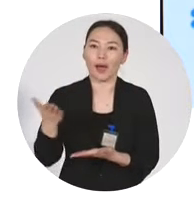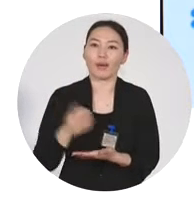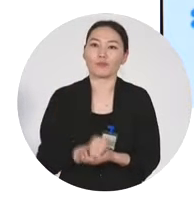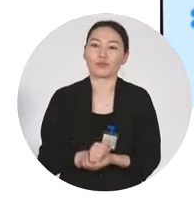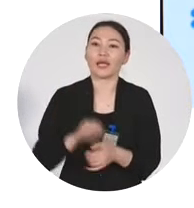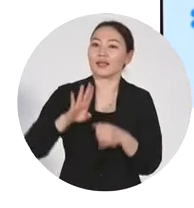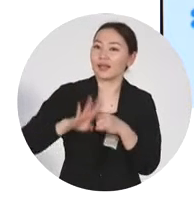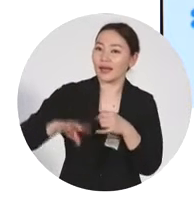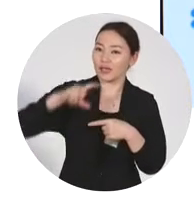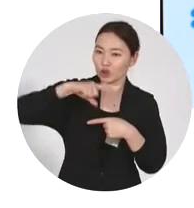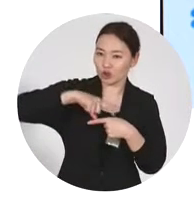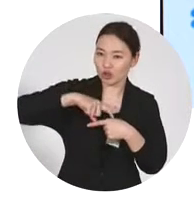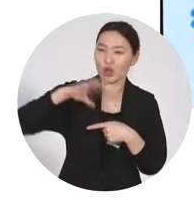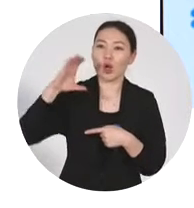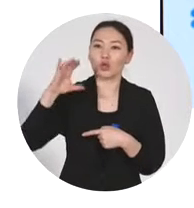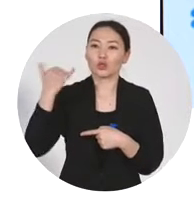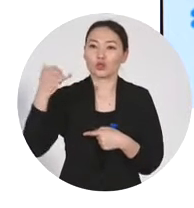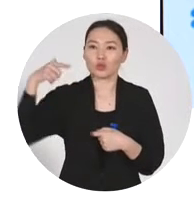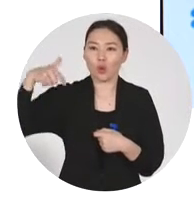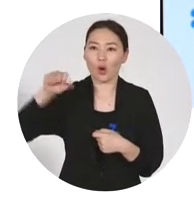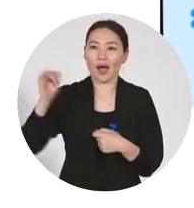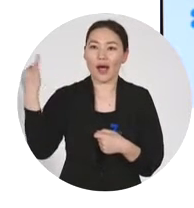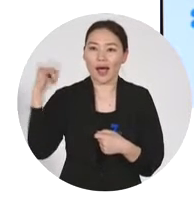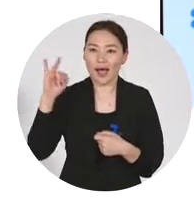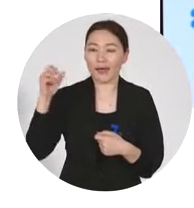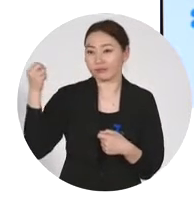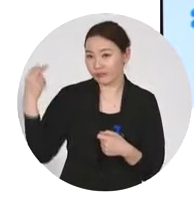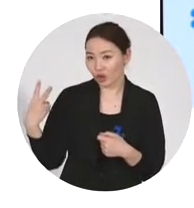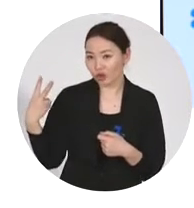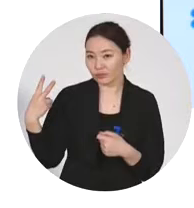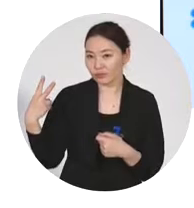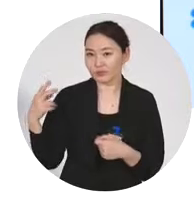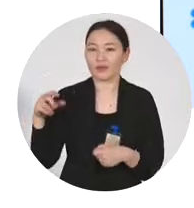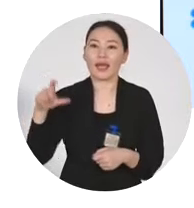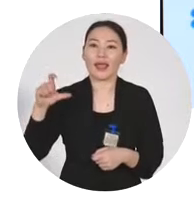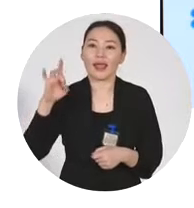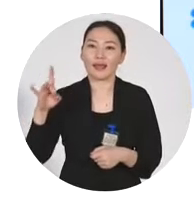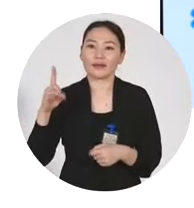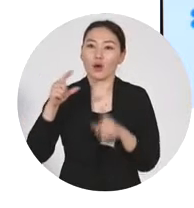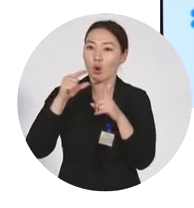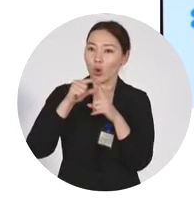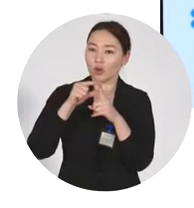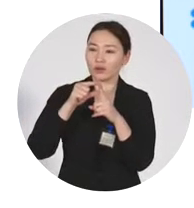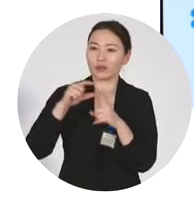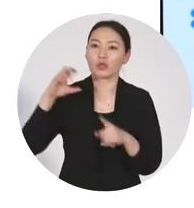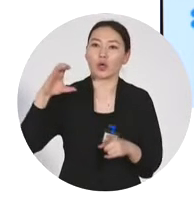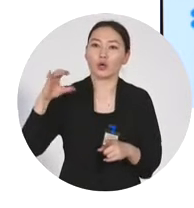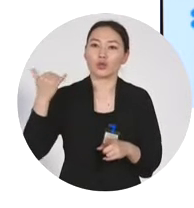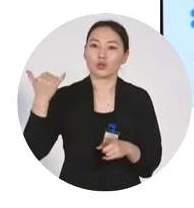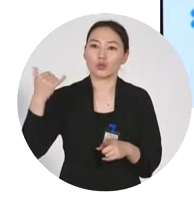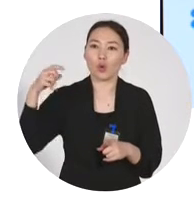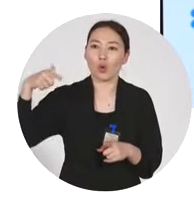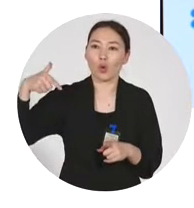сүгэ нөхцөл. За сугаа, сүгэ нөхцөлийг үндэсний бичгээр эр үгэнд сугаи, эм үгэнд сүгэи гэж бичдэг ээ.